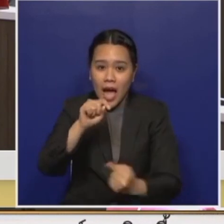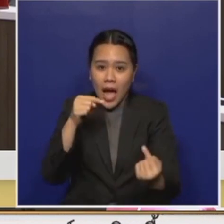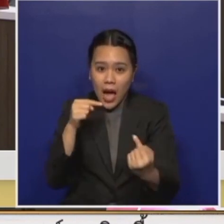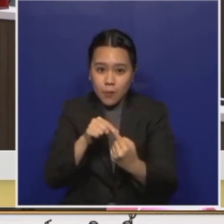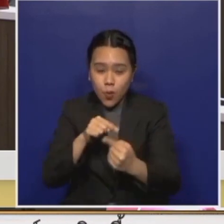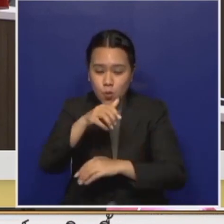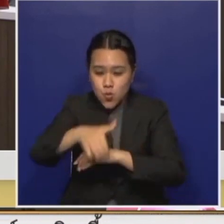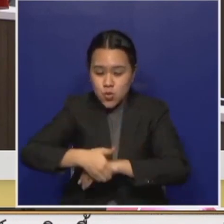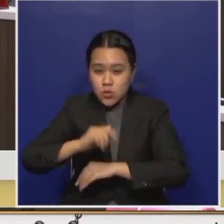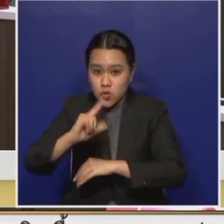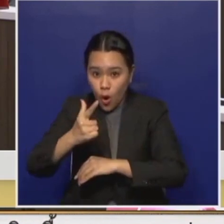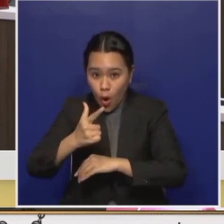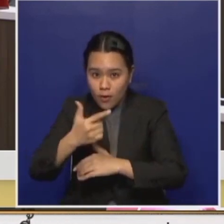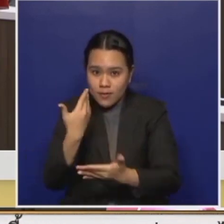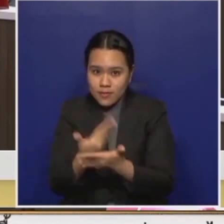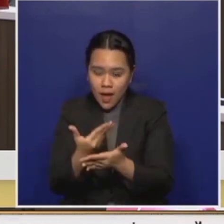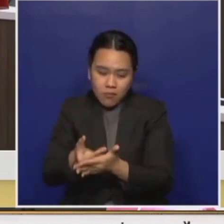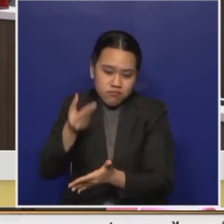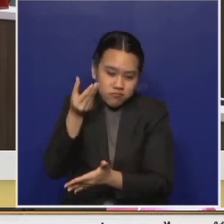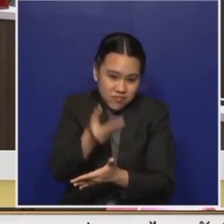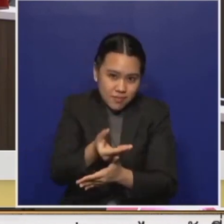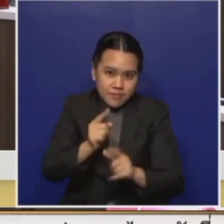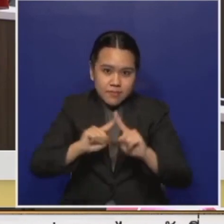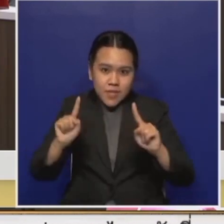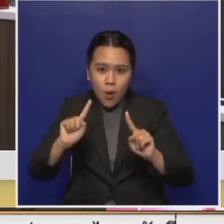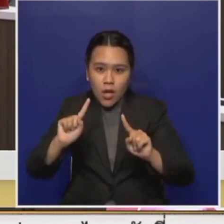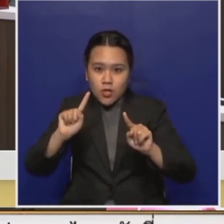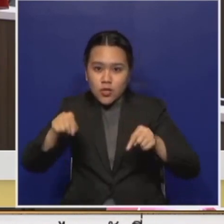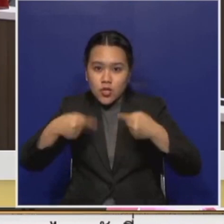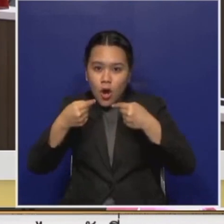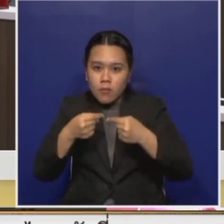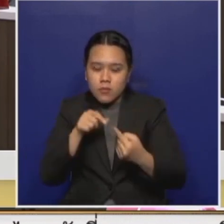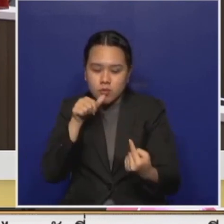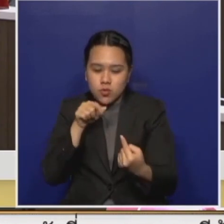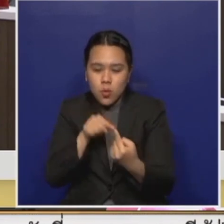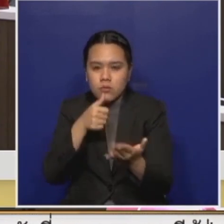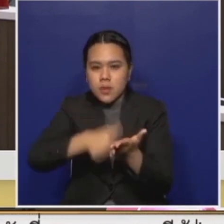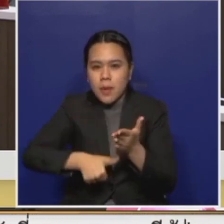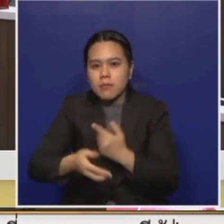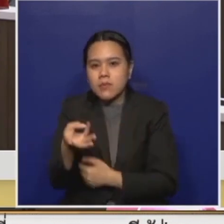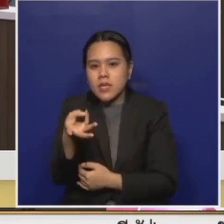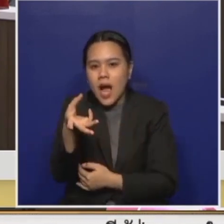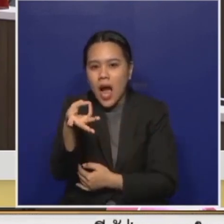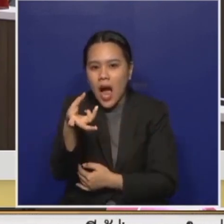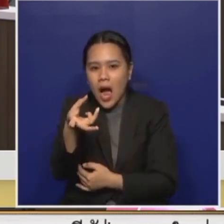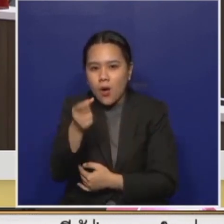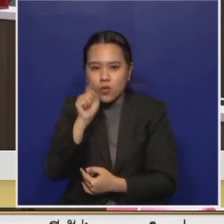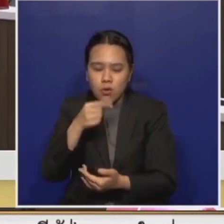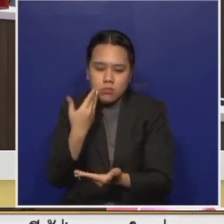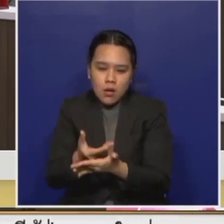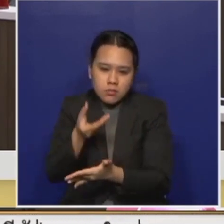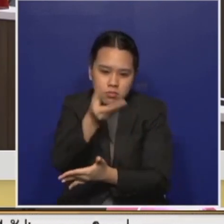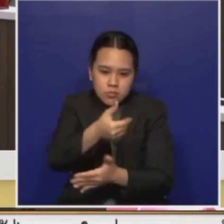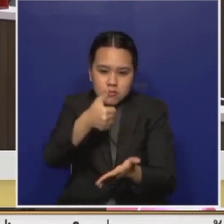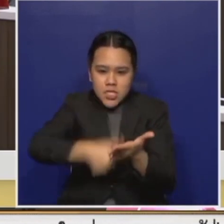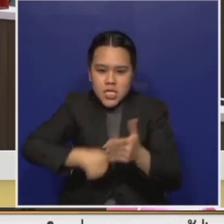เองชดใช้ คาเสือหาย ตอบไปวาวาจำนำข้าว จำนำข้วต้ชดใช้นี่ถึง 12 ปี